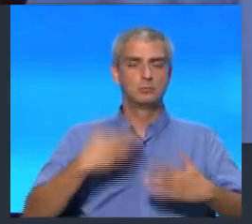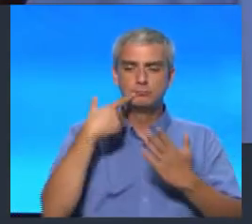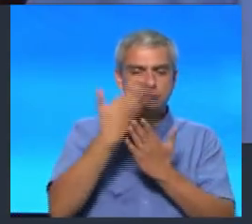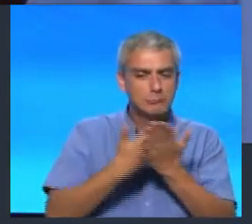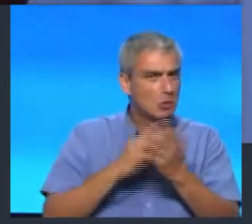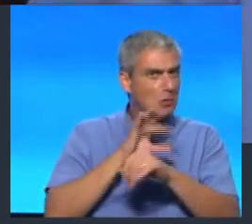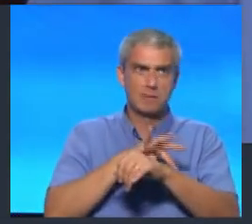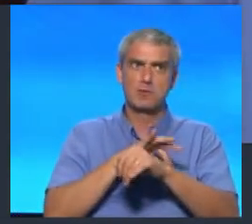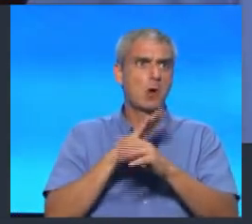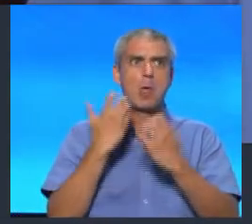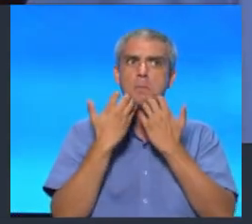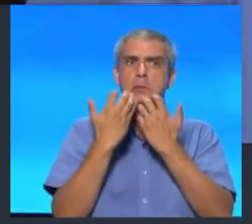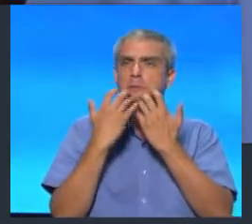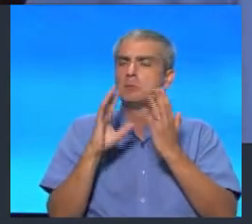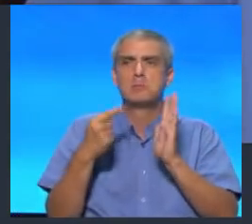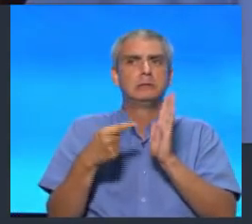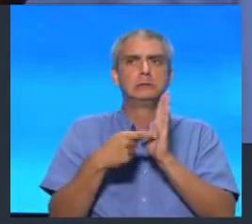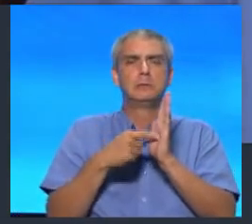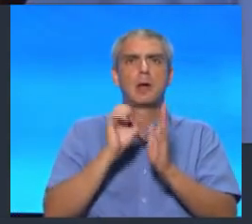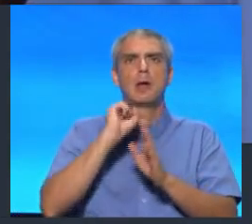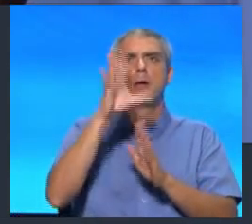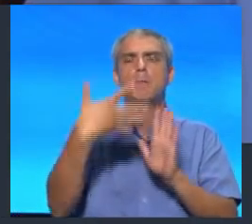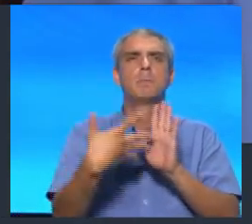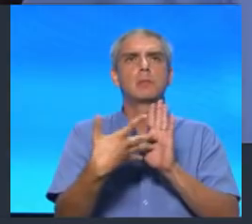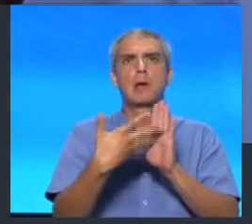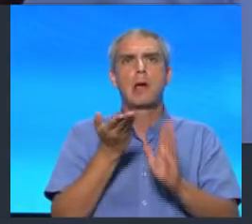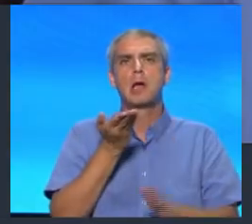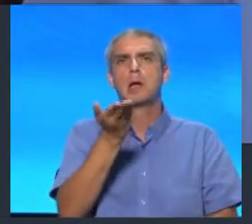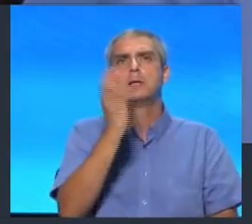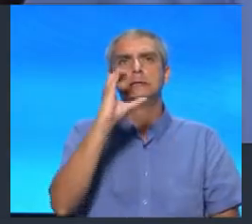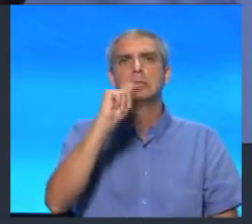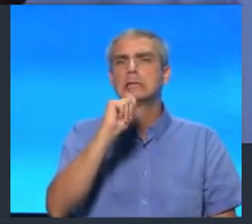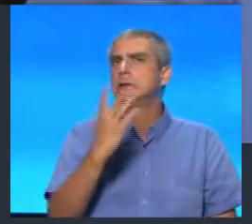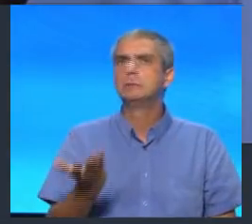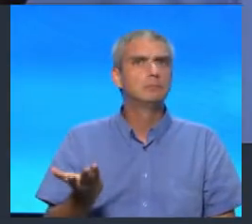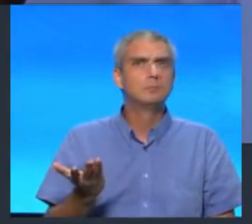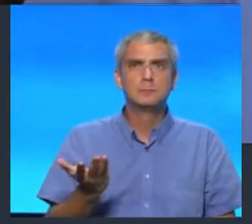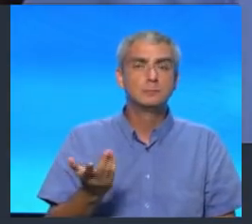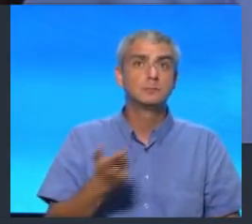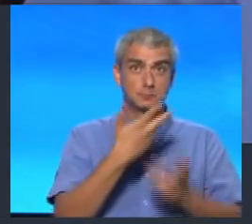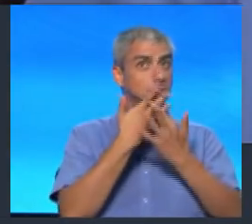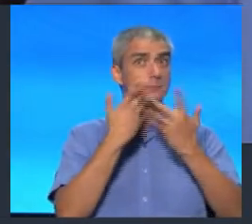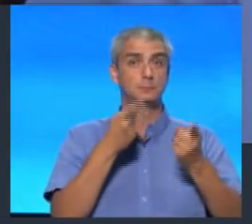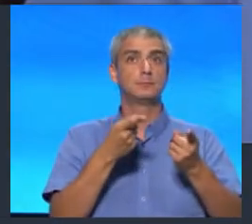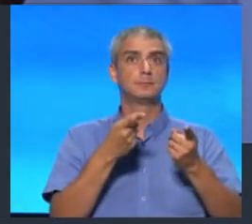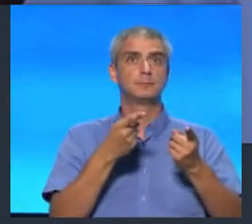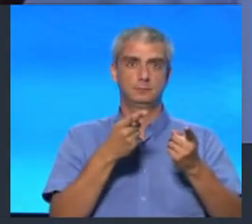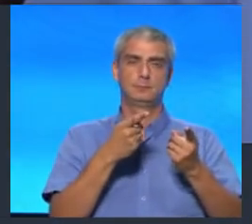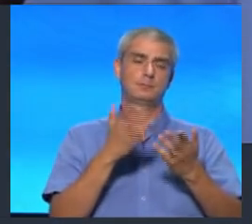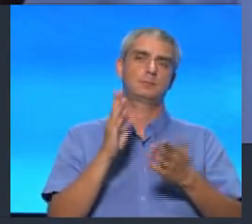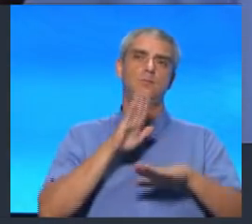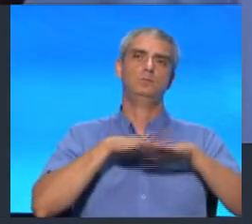לא מסביר מדוע היא הופנתה לבדיקה הזאת. באופן חד משמעי, קובע